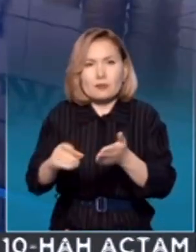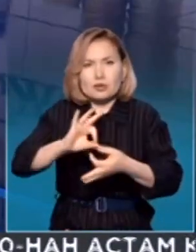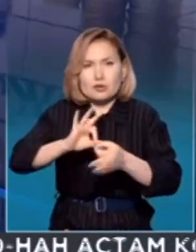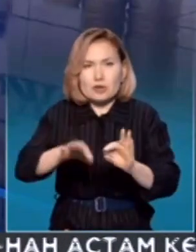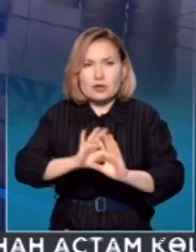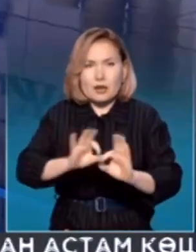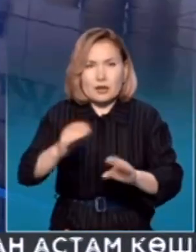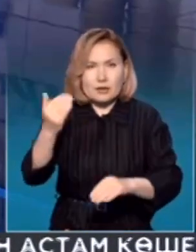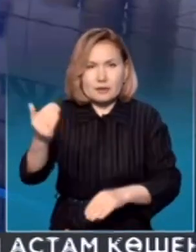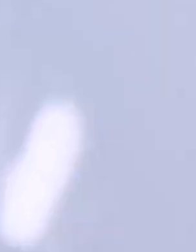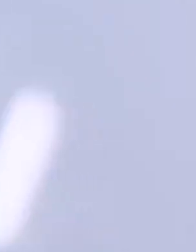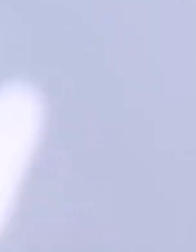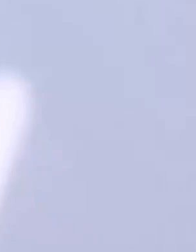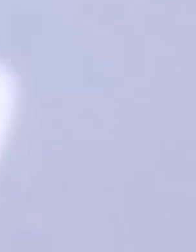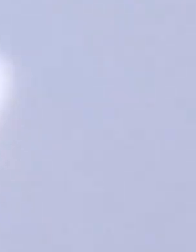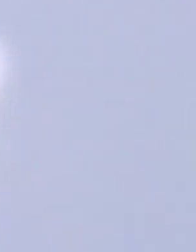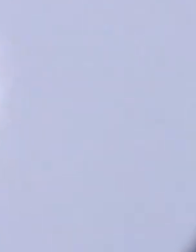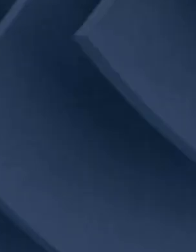айтады.